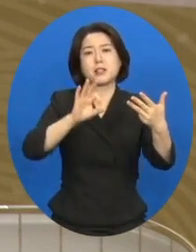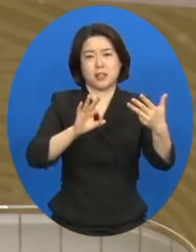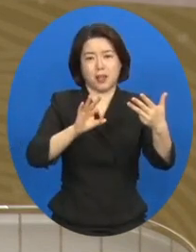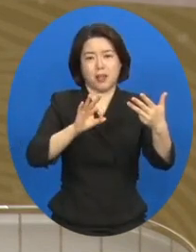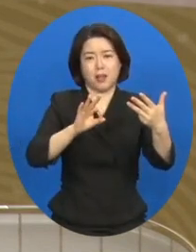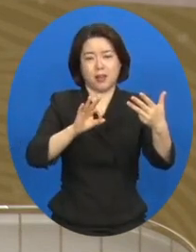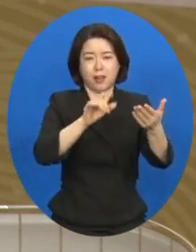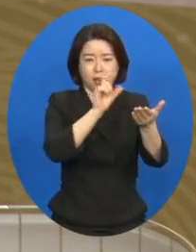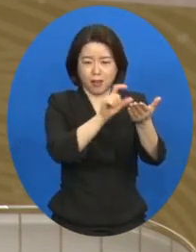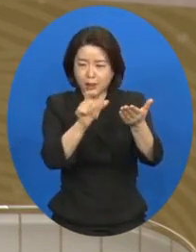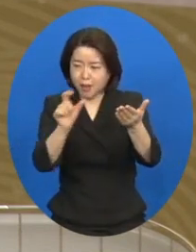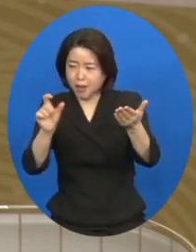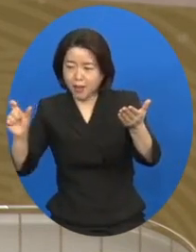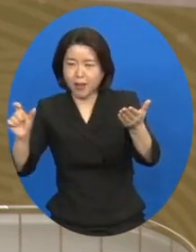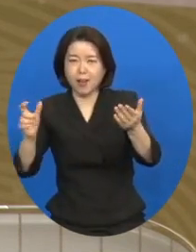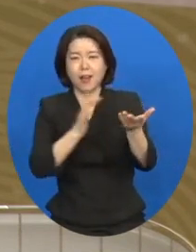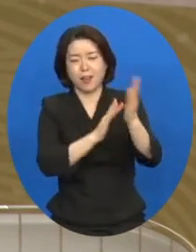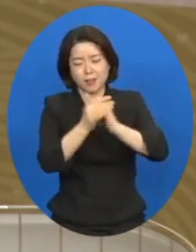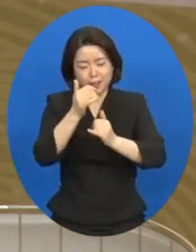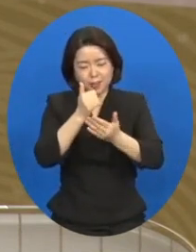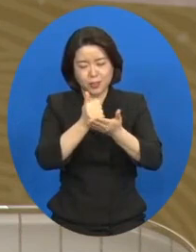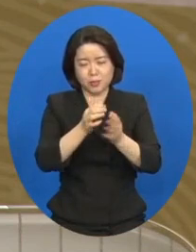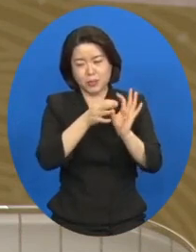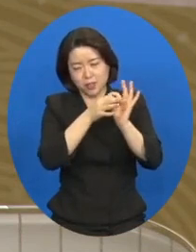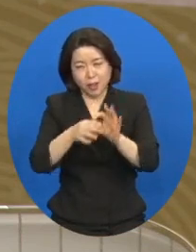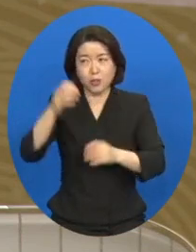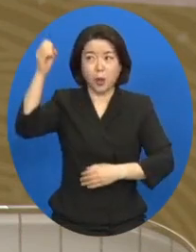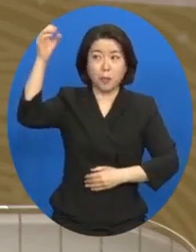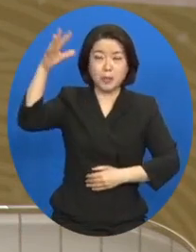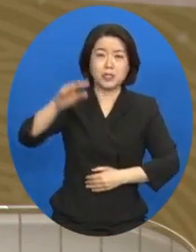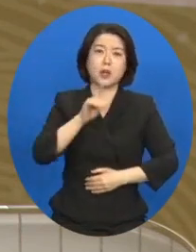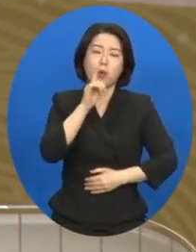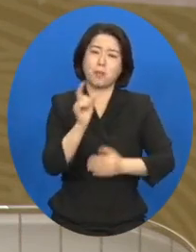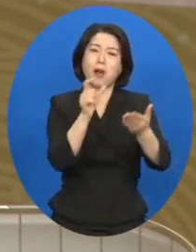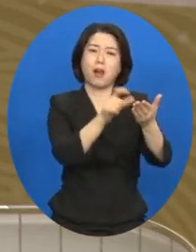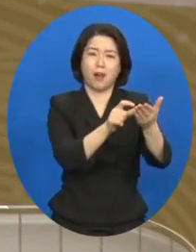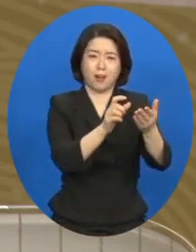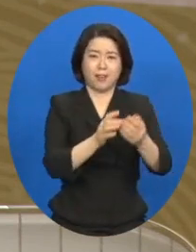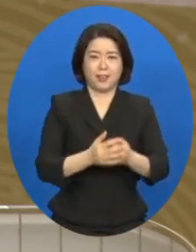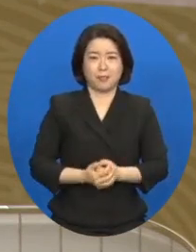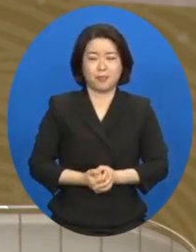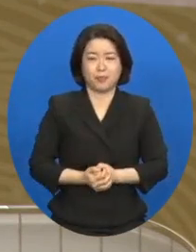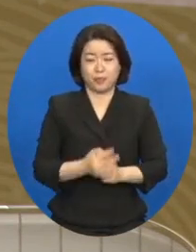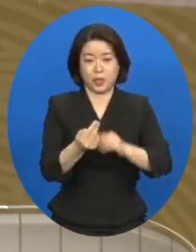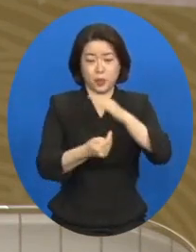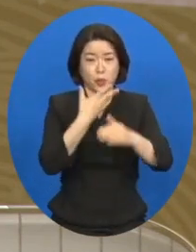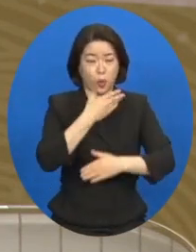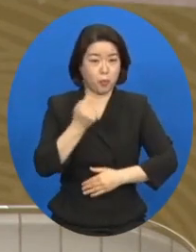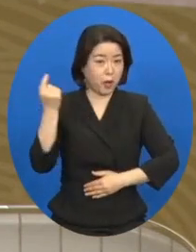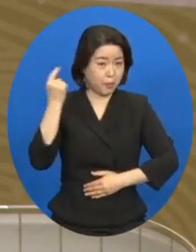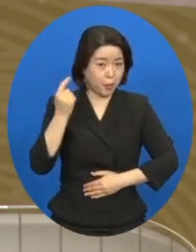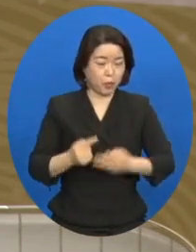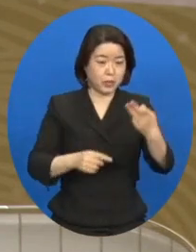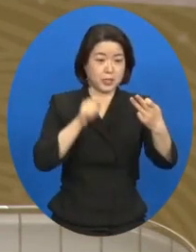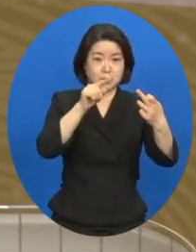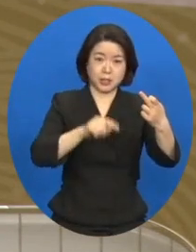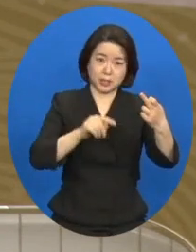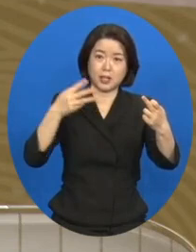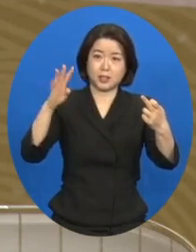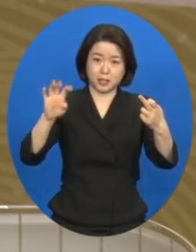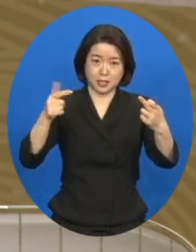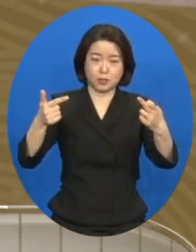8장도 그렇죠. 계속 예수님이 빛이라고 증거하고 있습니다. 요한복음 12장 46절에 내가